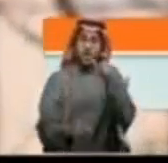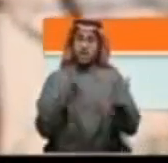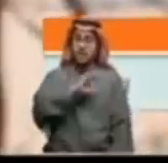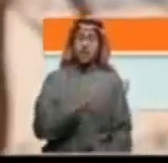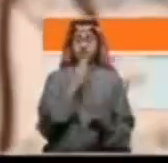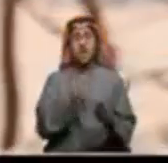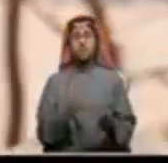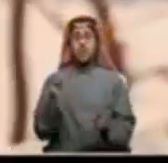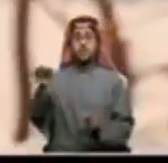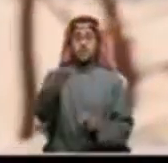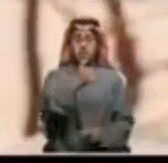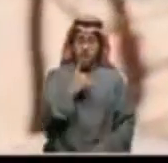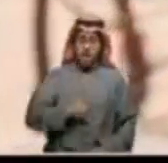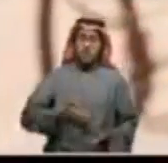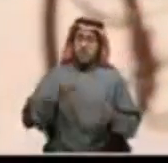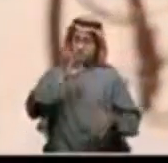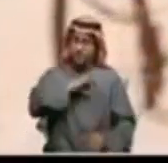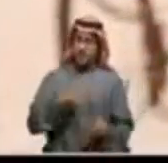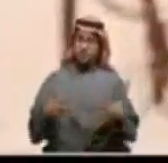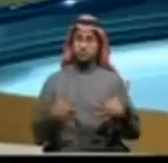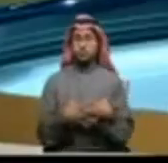9 محافظات يمنية.